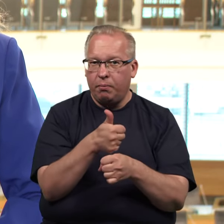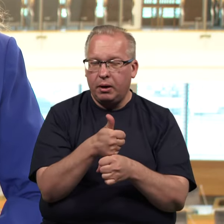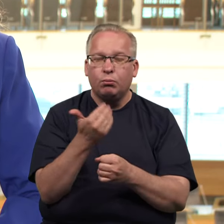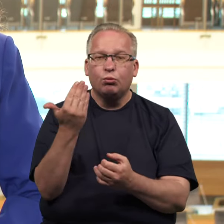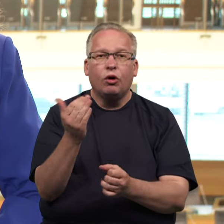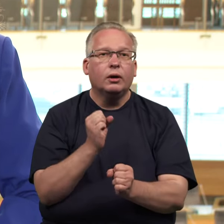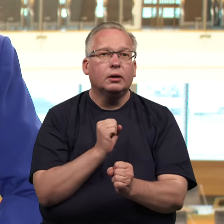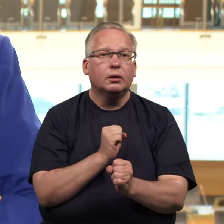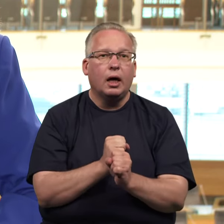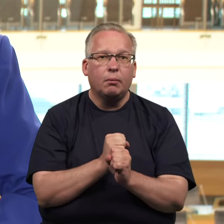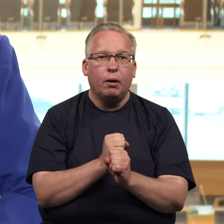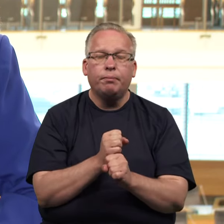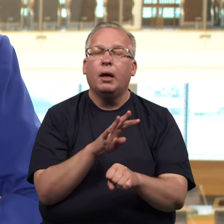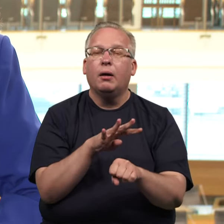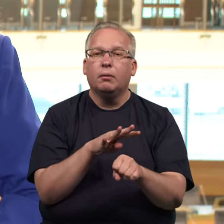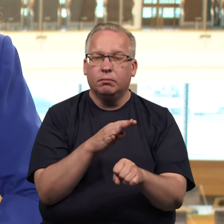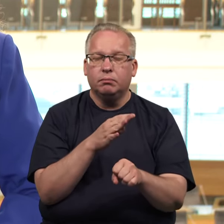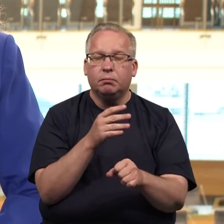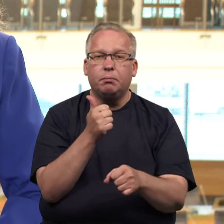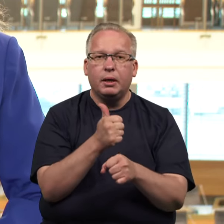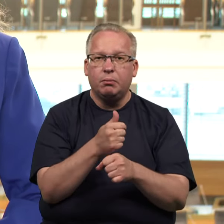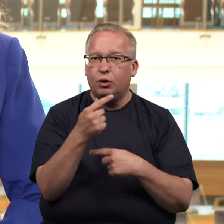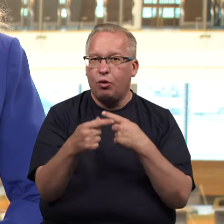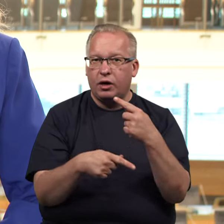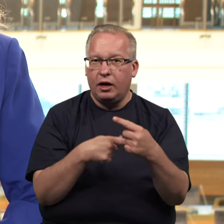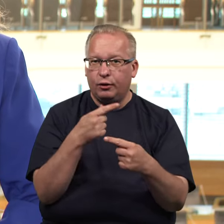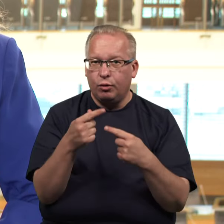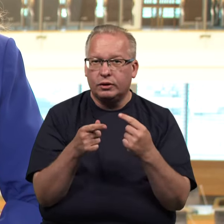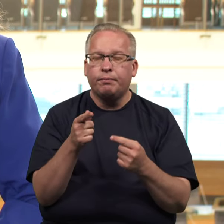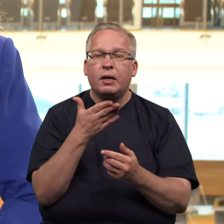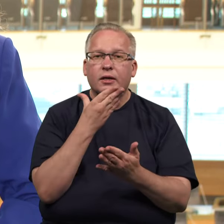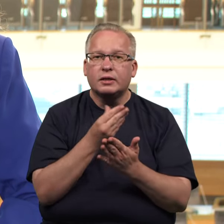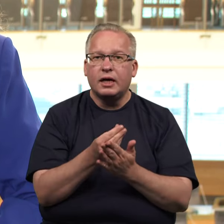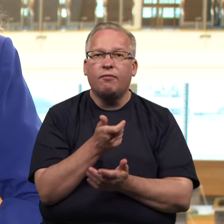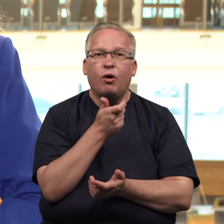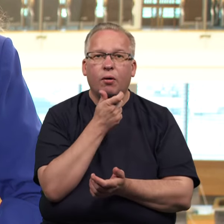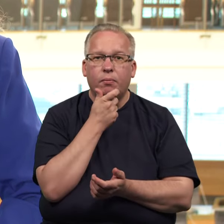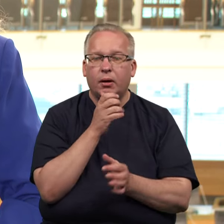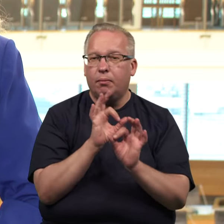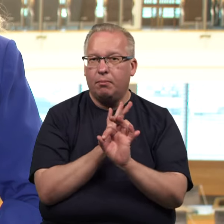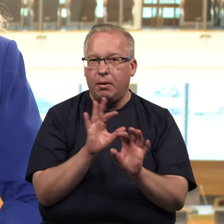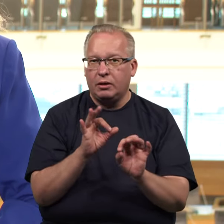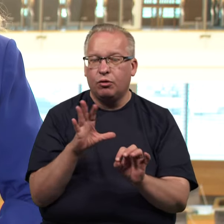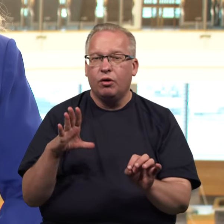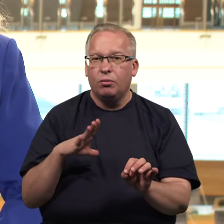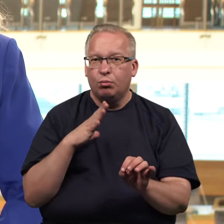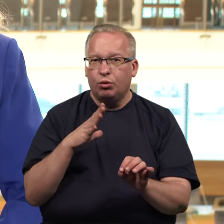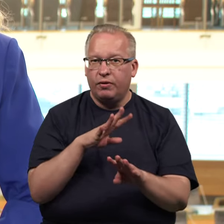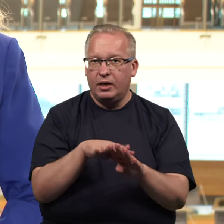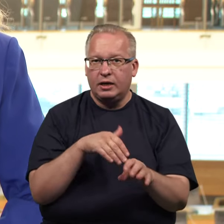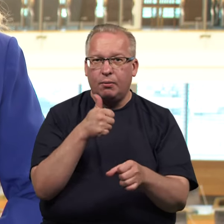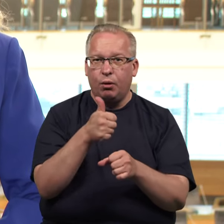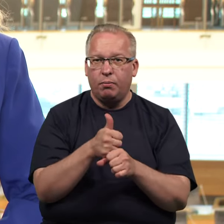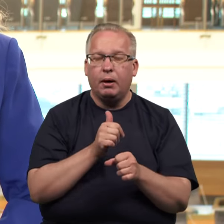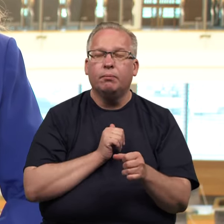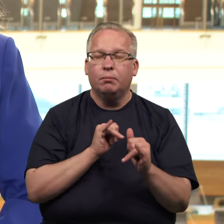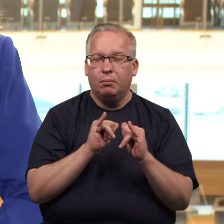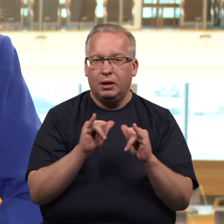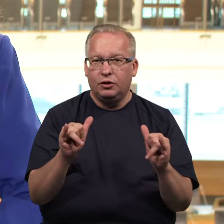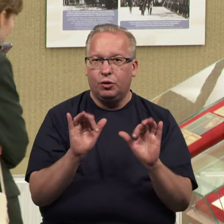pareigybę, pirmininko vaidmens raidą. Savo pastebėjimais dalyjosi ir patys buvę Seimo pirmininkai, plačiau